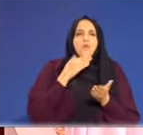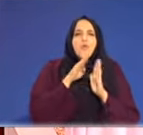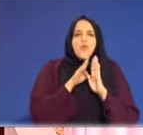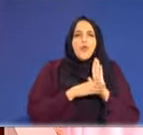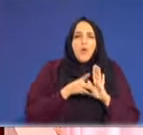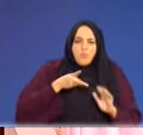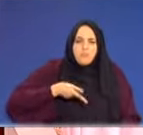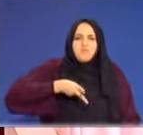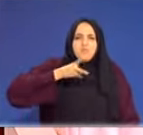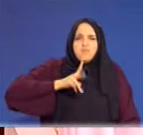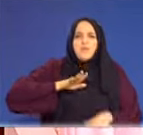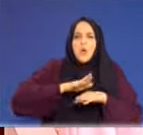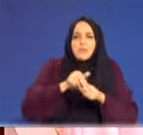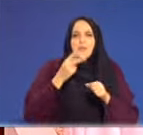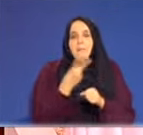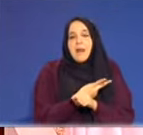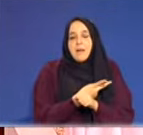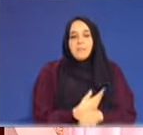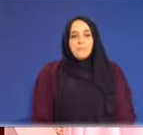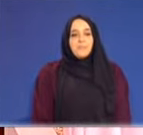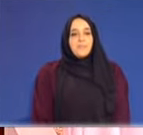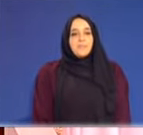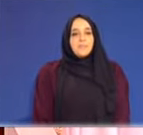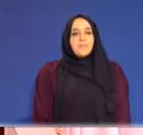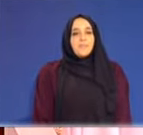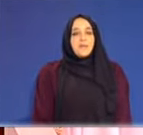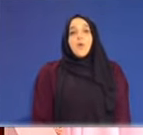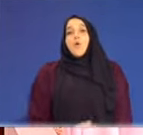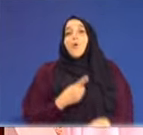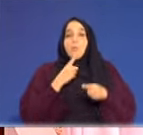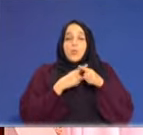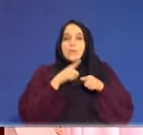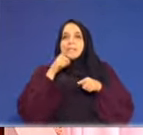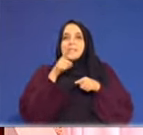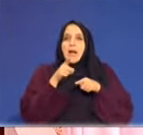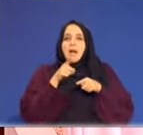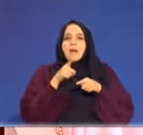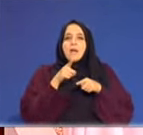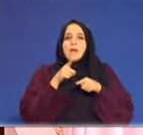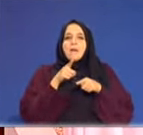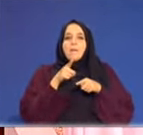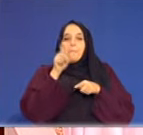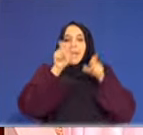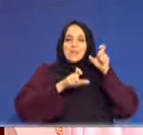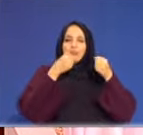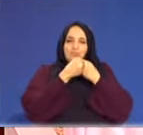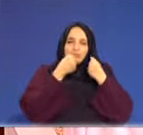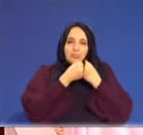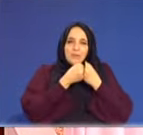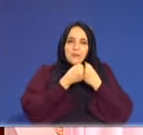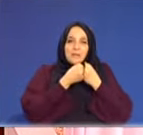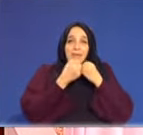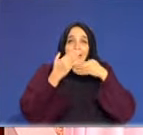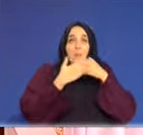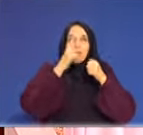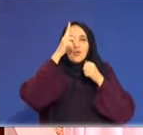نعم. ثم أن هذه العملية تقرب المصلحين والخصوم إلى الله عز وجل فيرضى